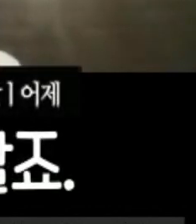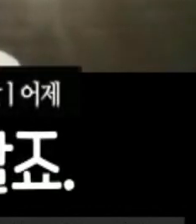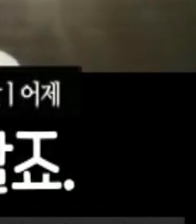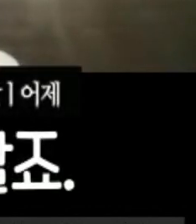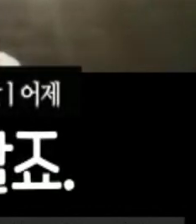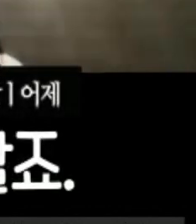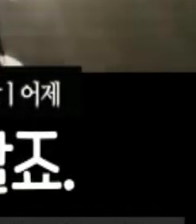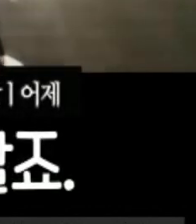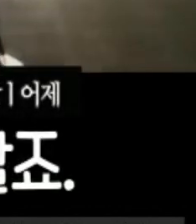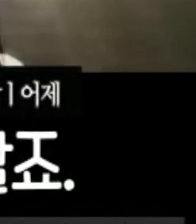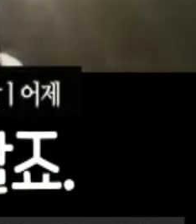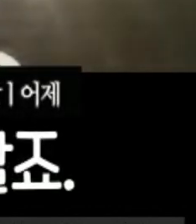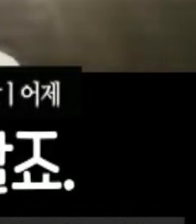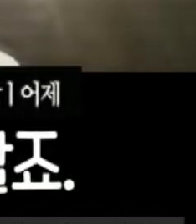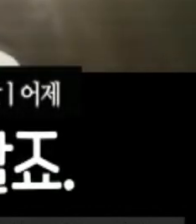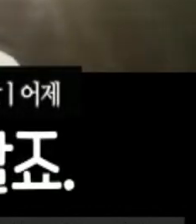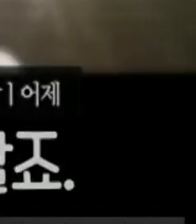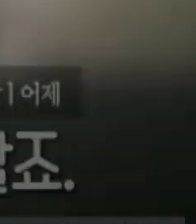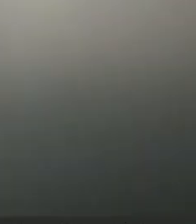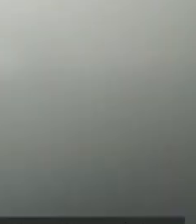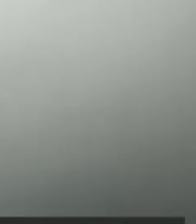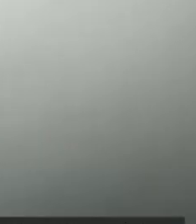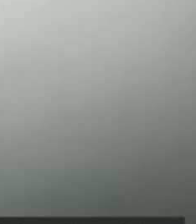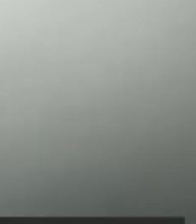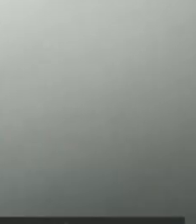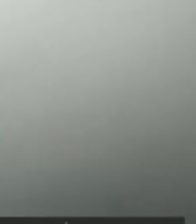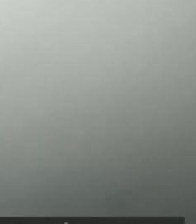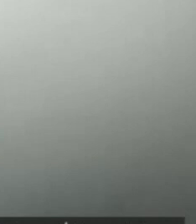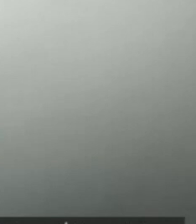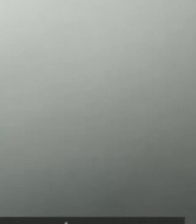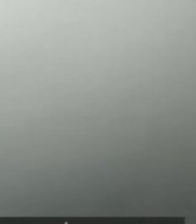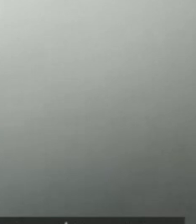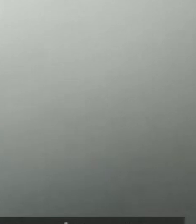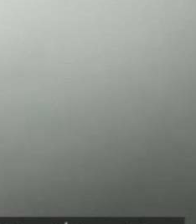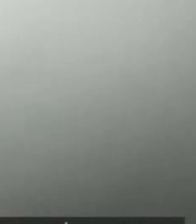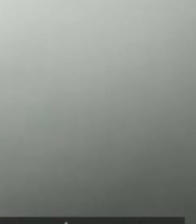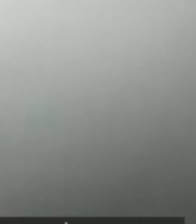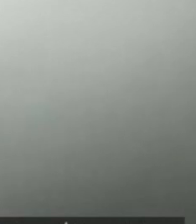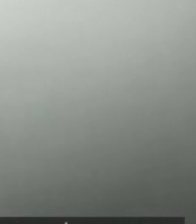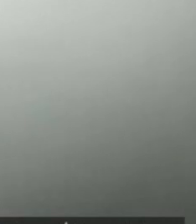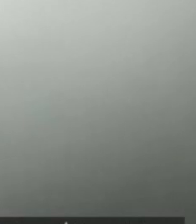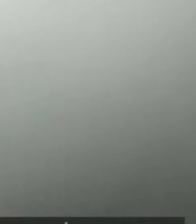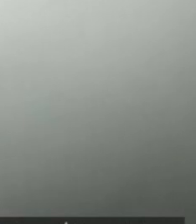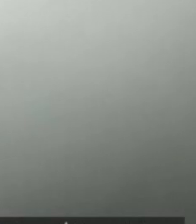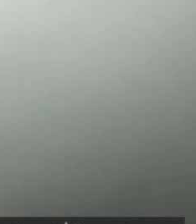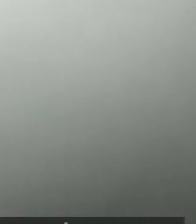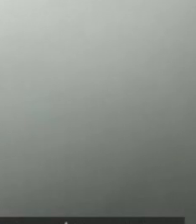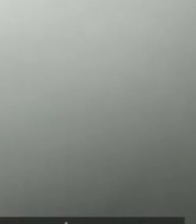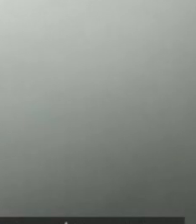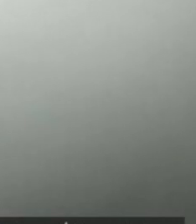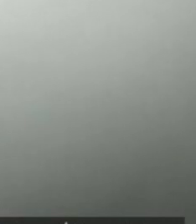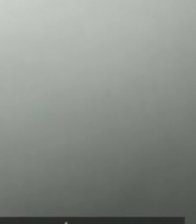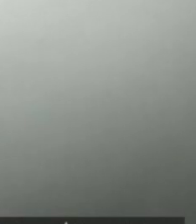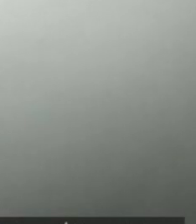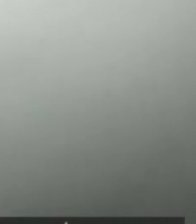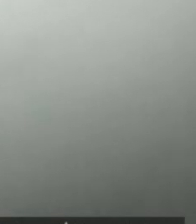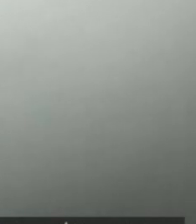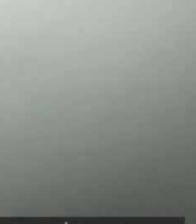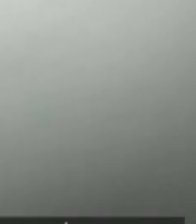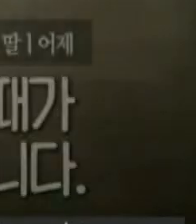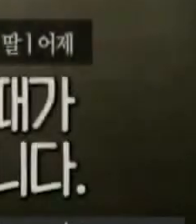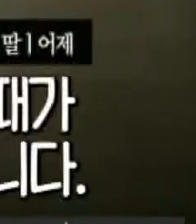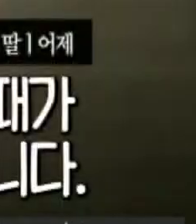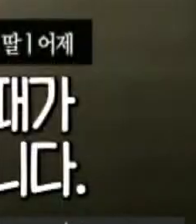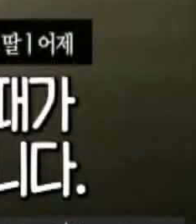뭐 제 분야는 훨씬 더 잘 알죠. 아버지의 정치 활동이 안타까워서 막고 싶은 생각이 든 적은